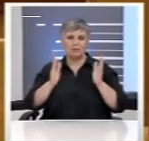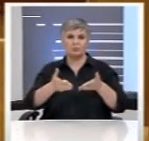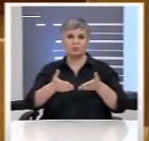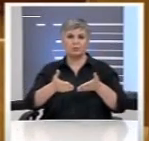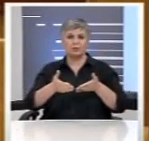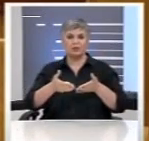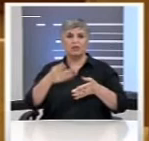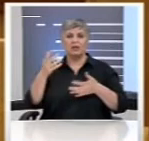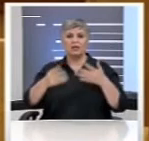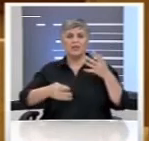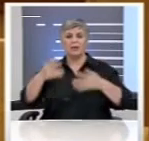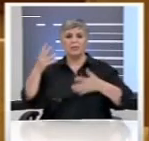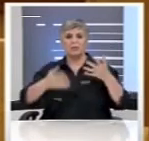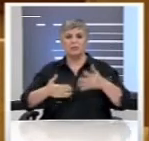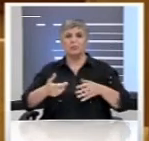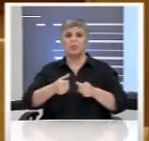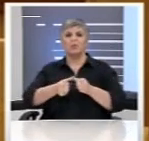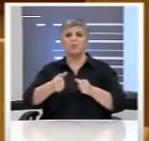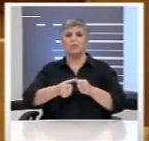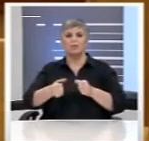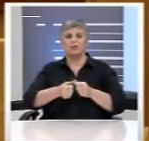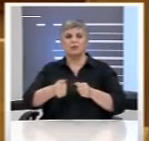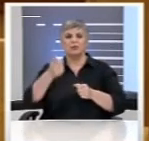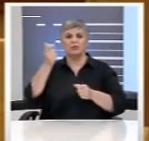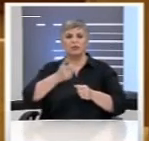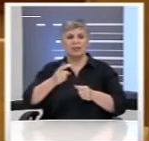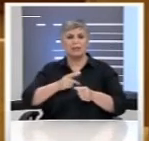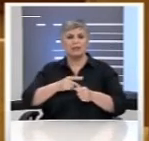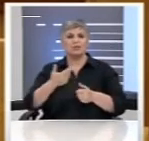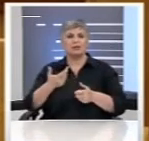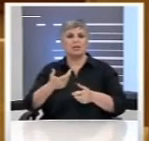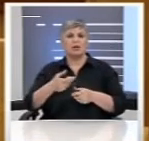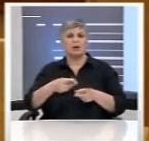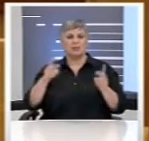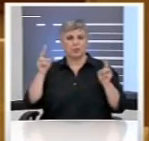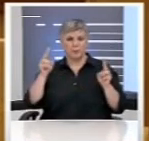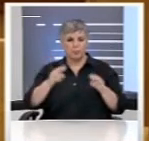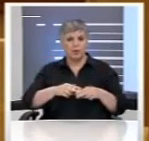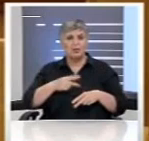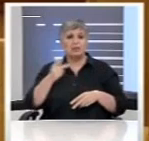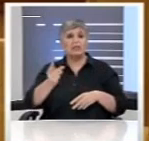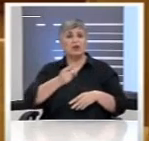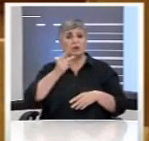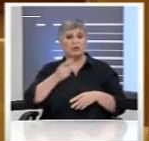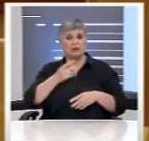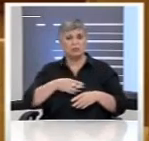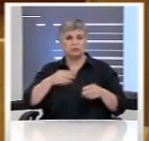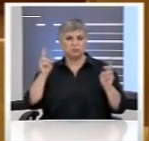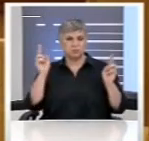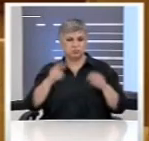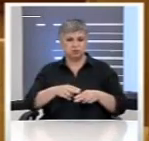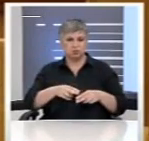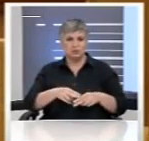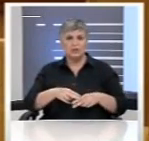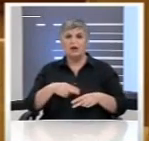προϋπολογισμό μισθών και συντάξεων μαζί με το κοινωνικό κράτος, προκειμένου να βρεθούν οι πόροι της μείωσης της φορολογίας, πράγμα που